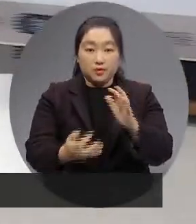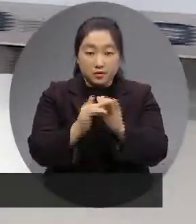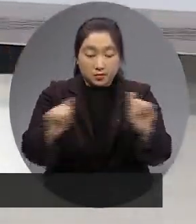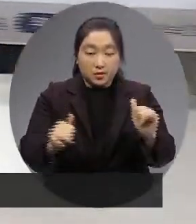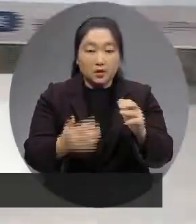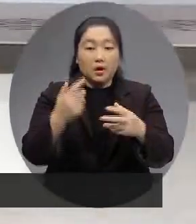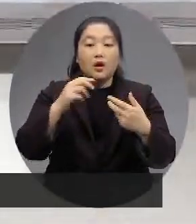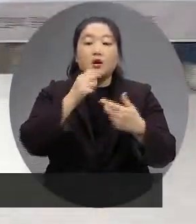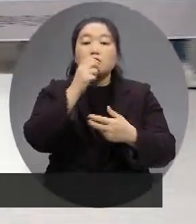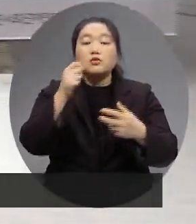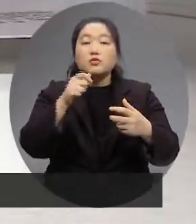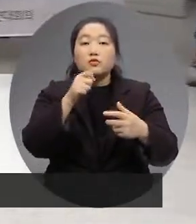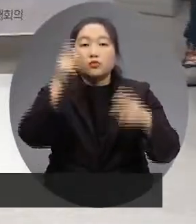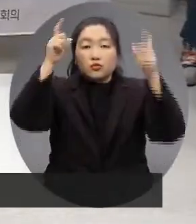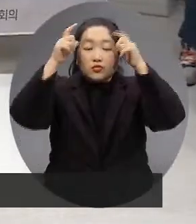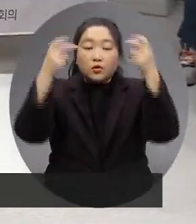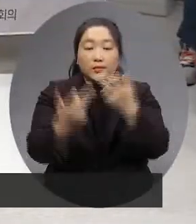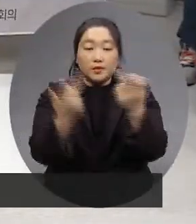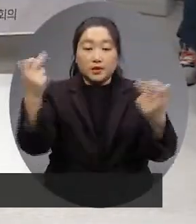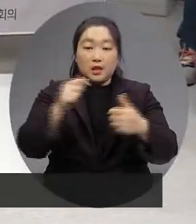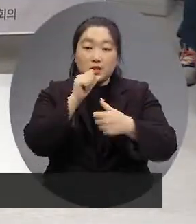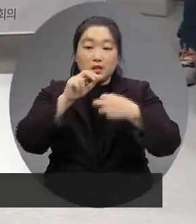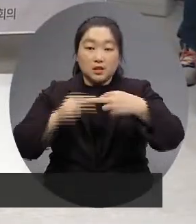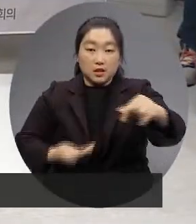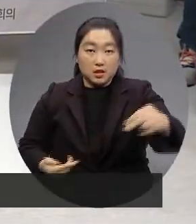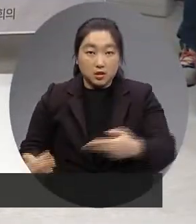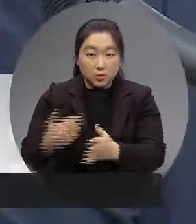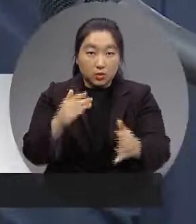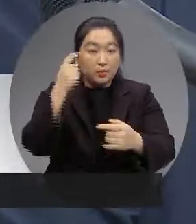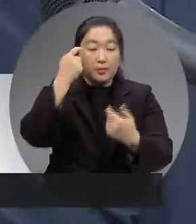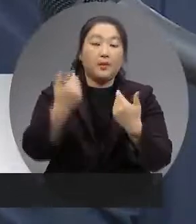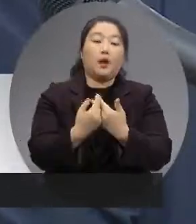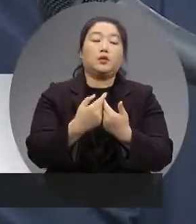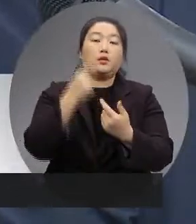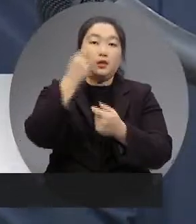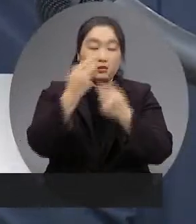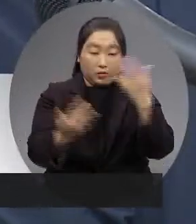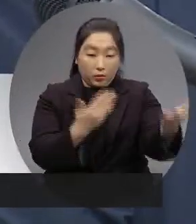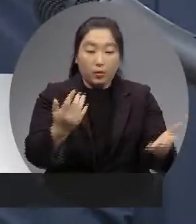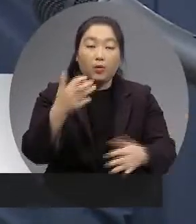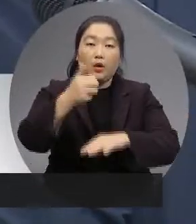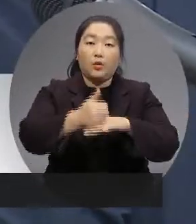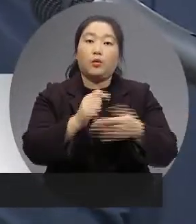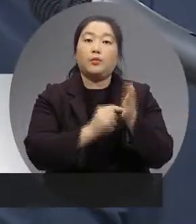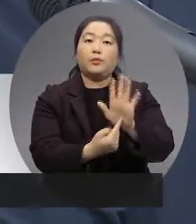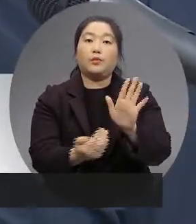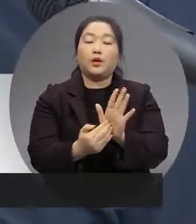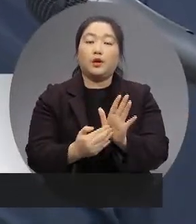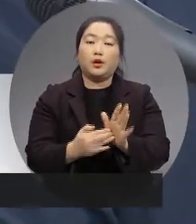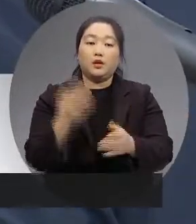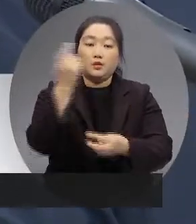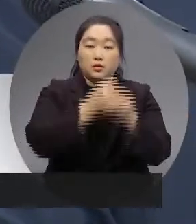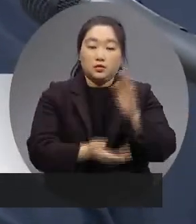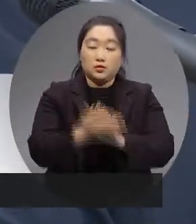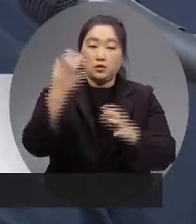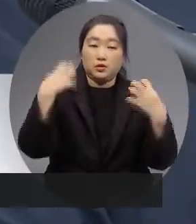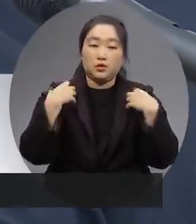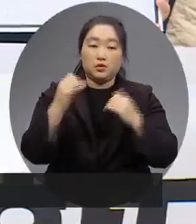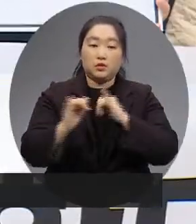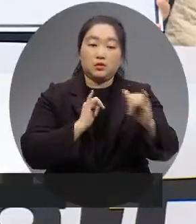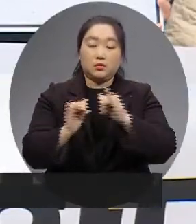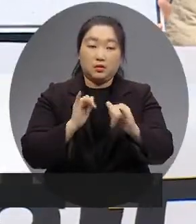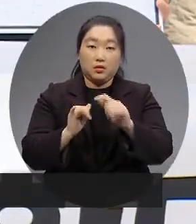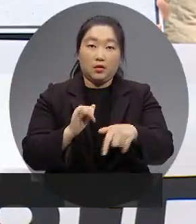우암산 데크길 조성을 반대한다는 자체 설문조사 결과를 내놨습니다. 청주시청에서 기자회견을 연 이들